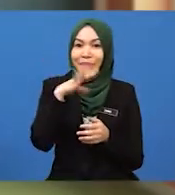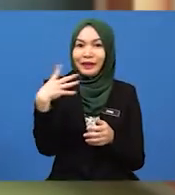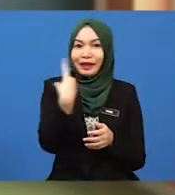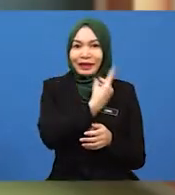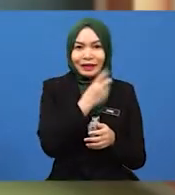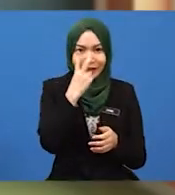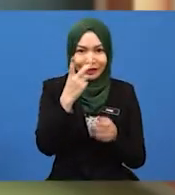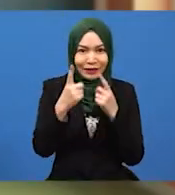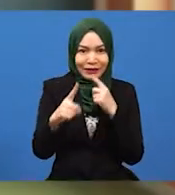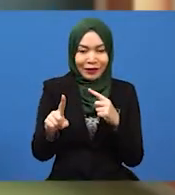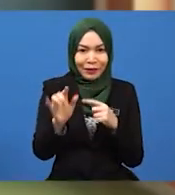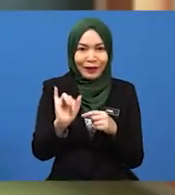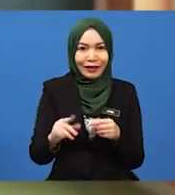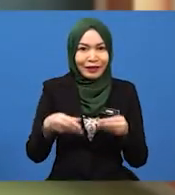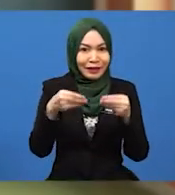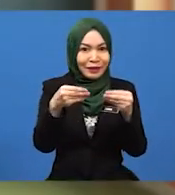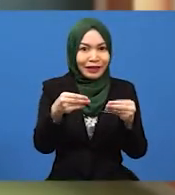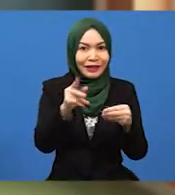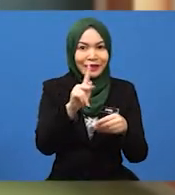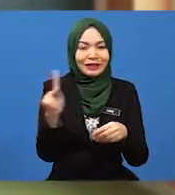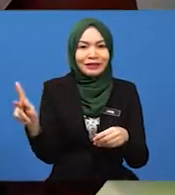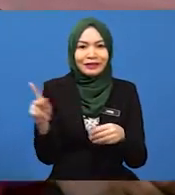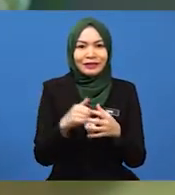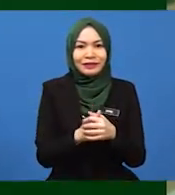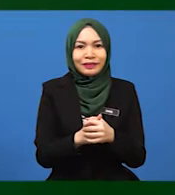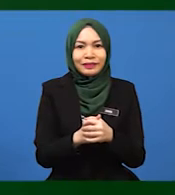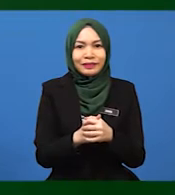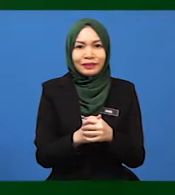Mari kita lihat jawapan yang diberikan.